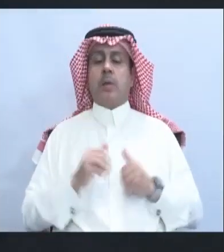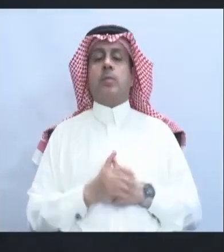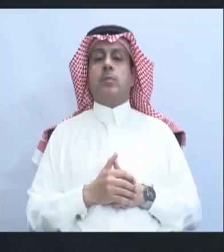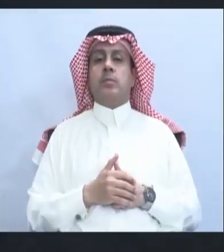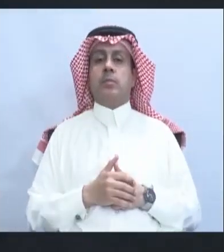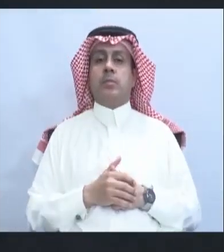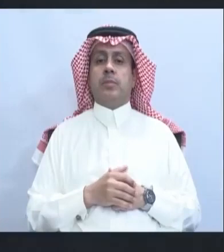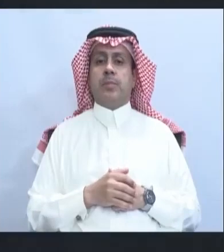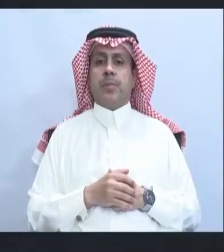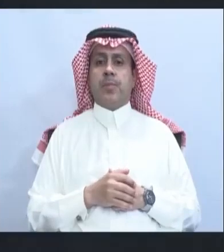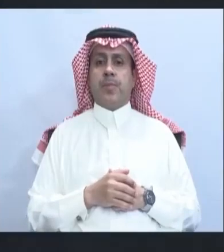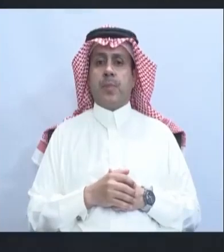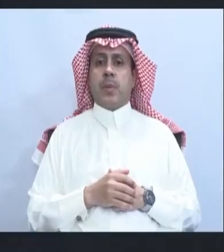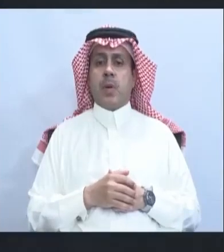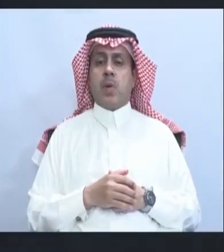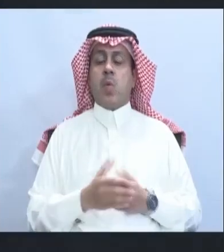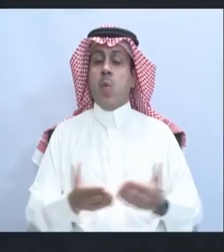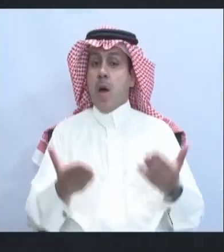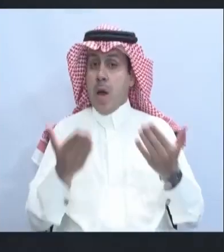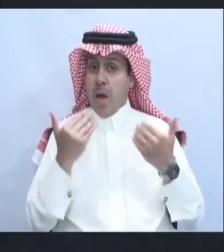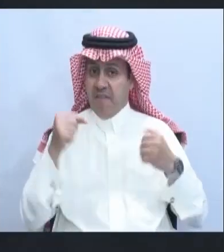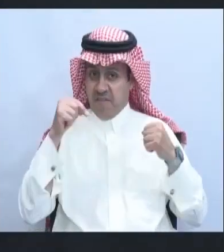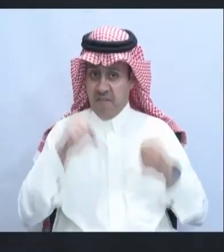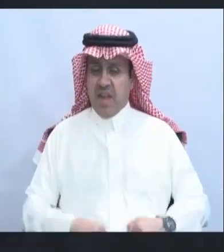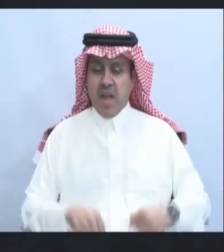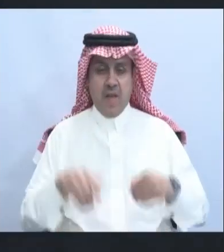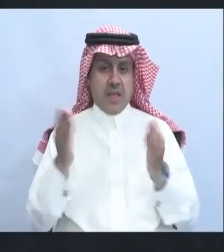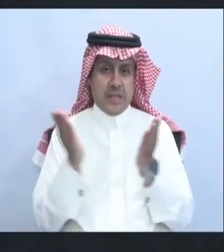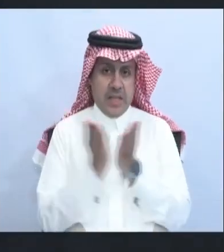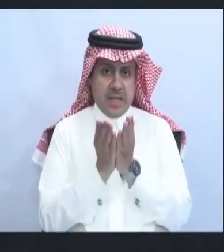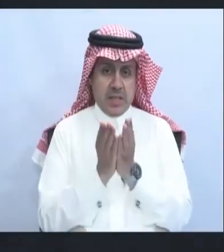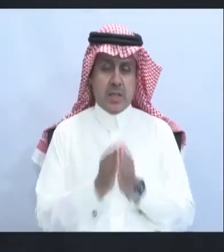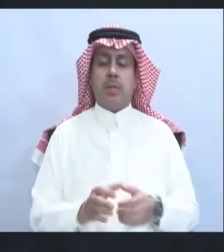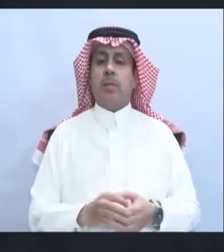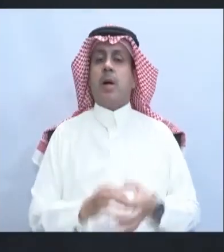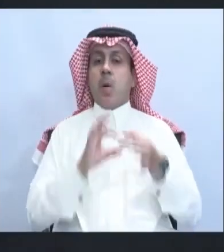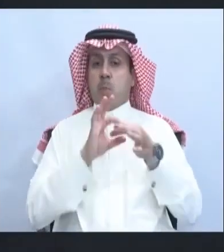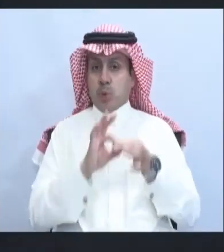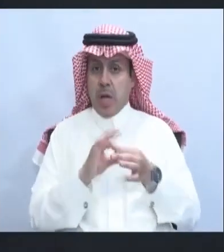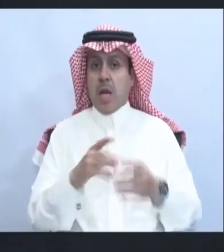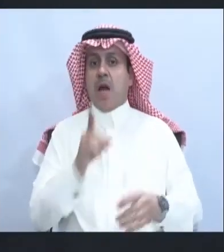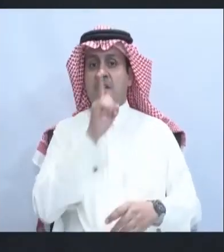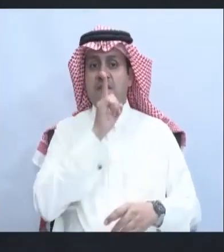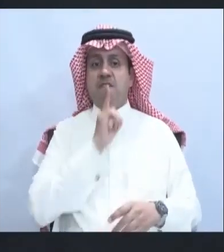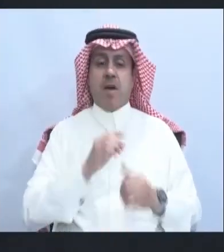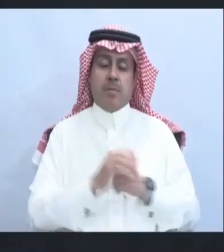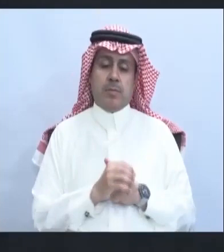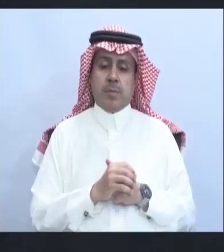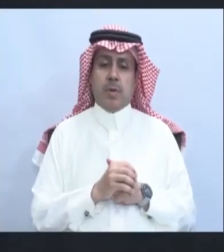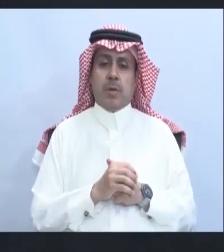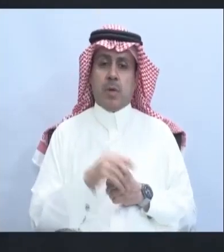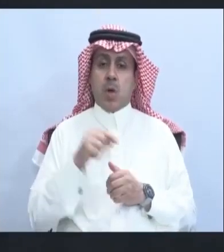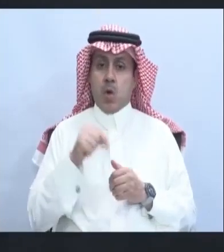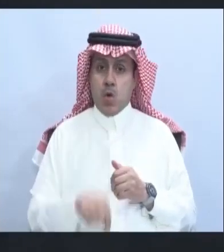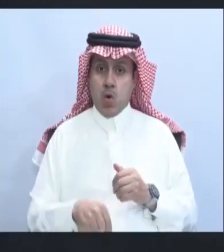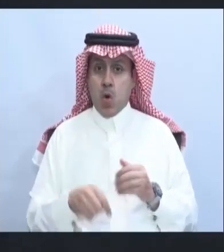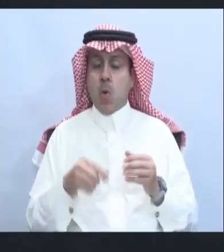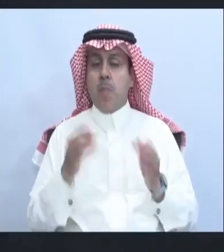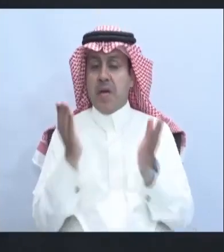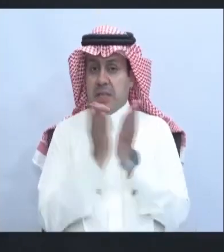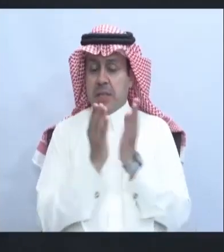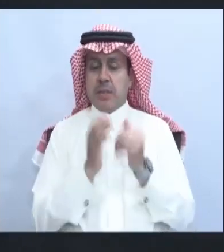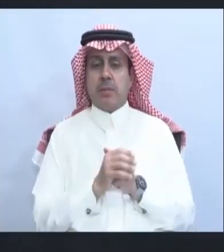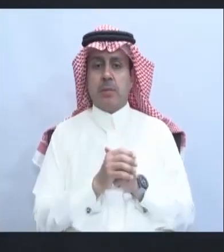وبياكم واهلا وسهلا بكم معنا في هذا الدرس المتعلق بالفقه ودرسنا باذن الله تعالى